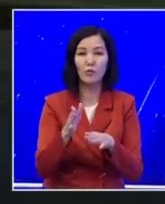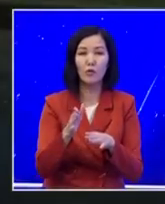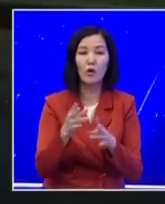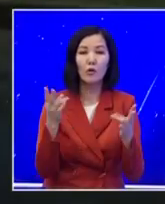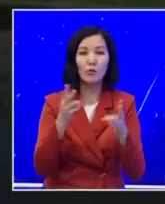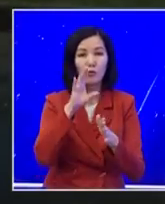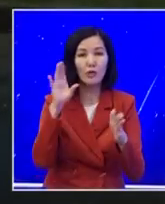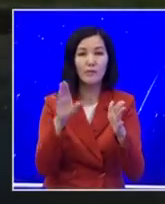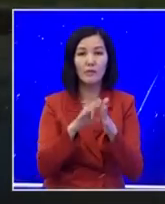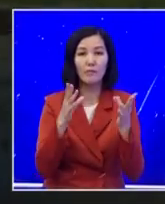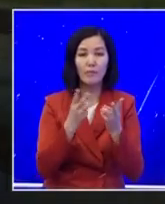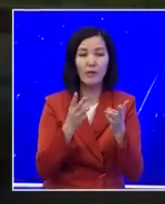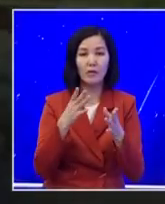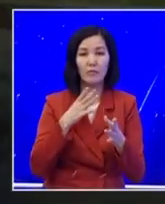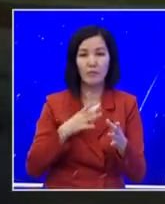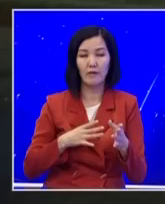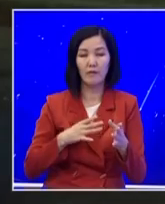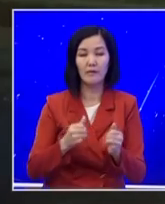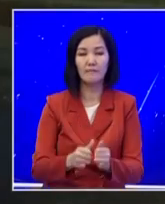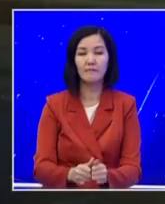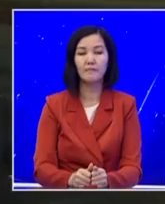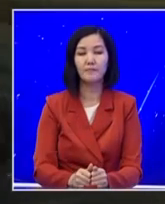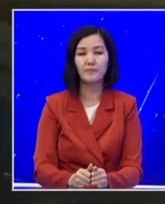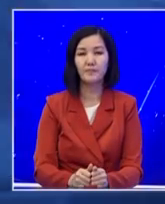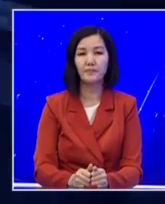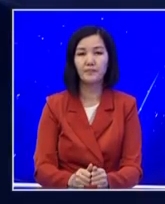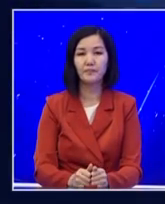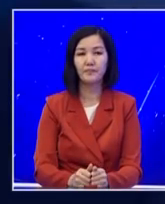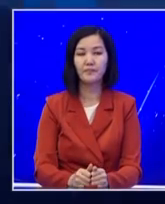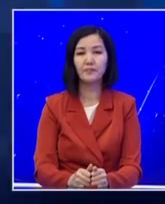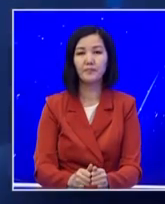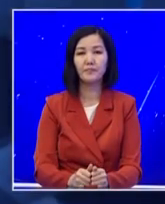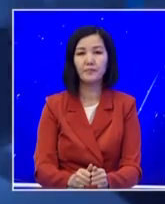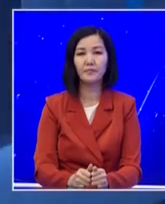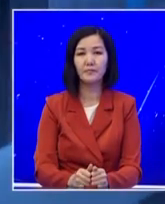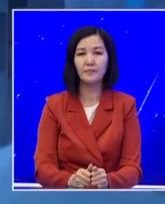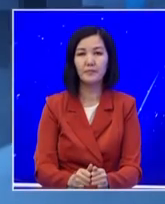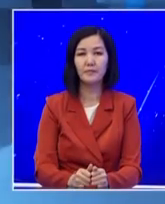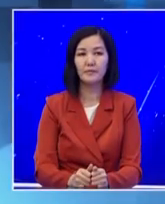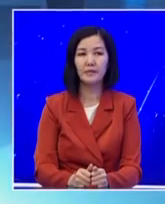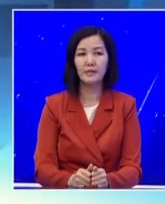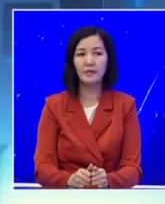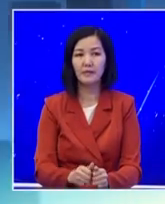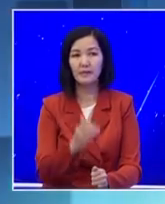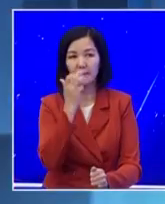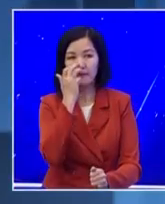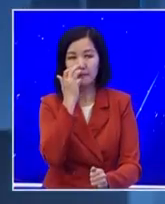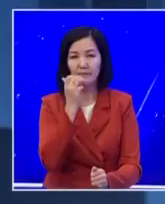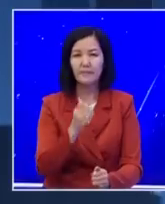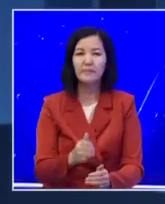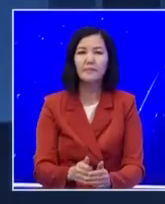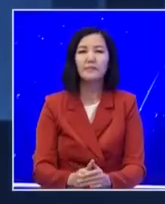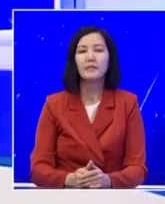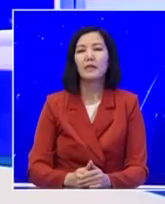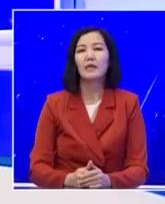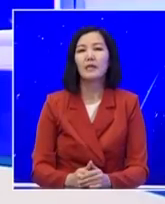преодолеть, набравшись терпения, говорят представители правоохранительных органов. Дамир Анитов, Бекзат Кажмуханов, телеканал ЖЦУ.